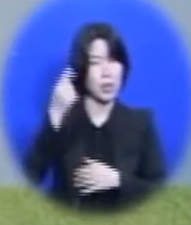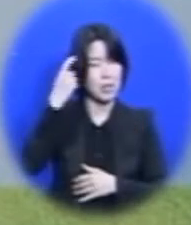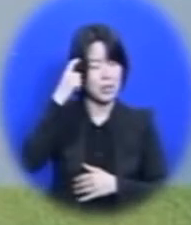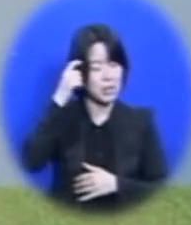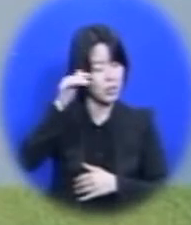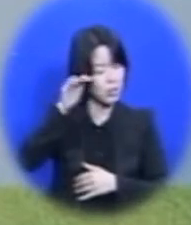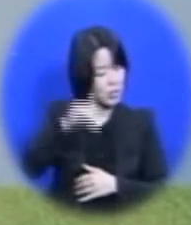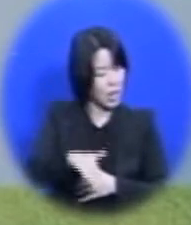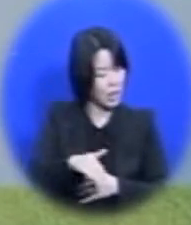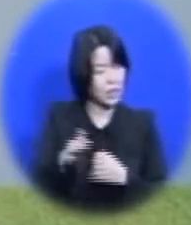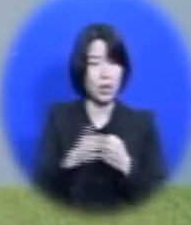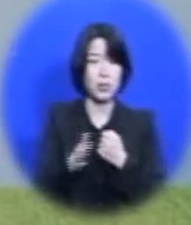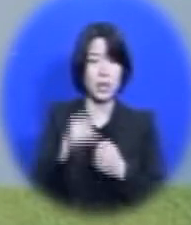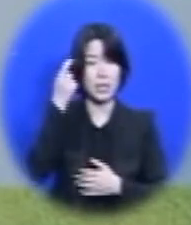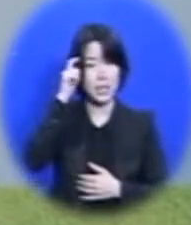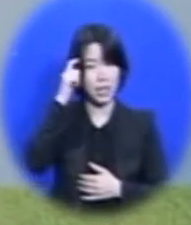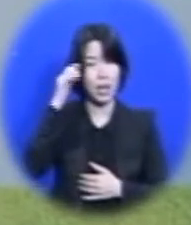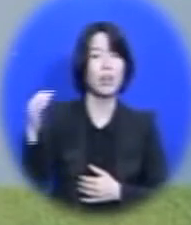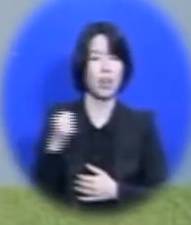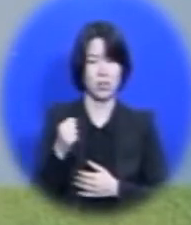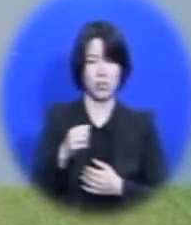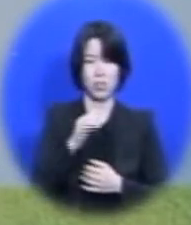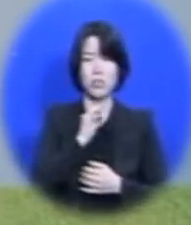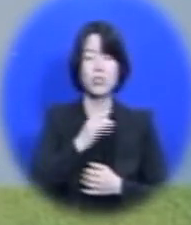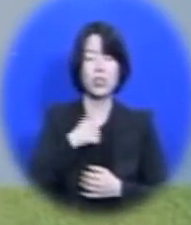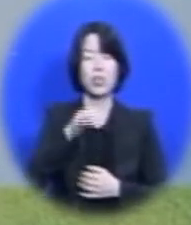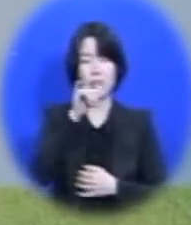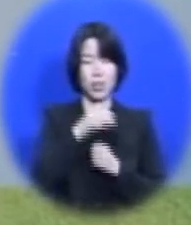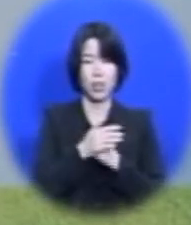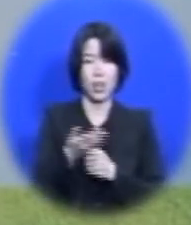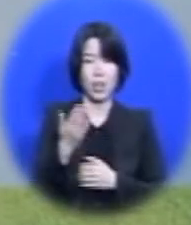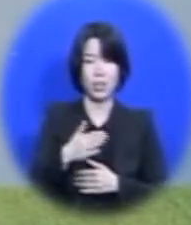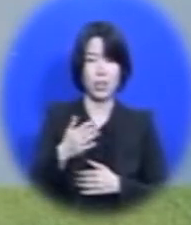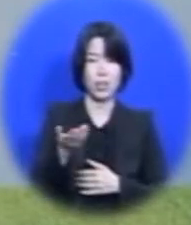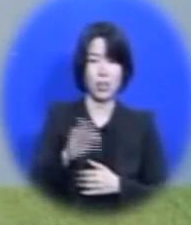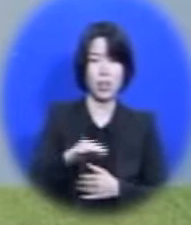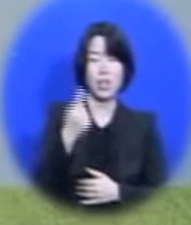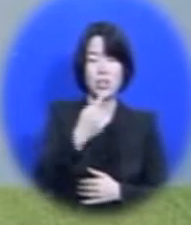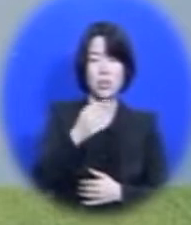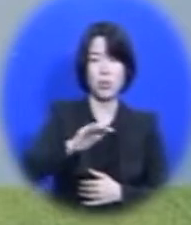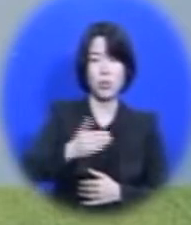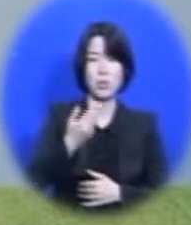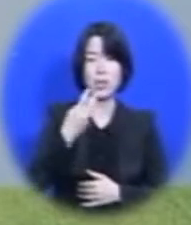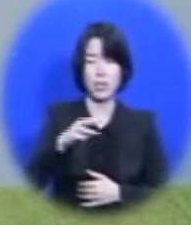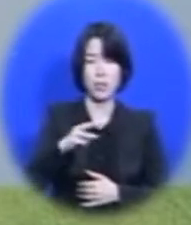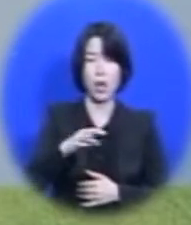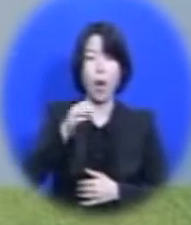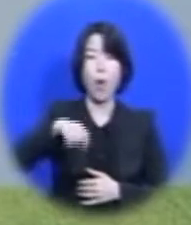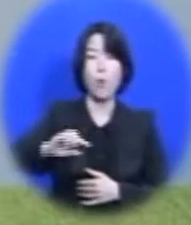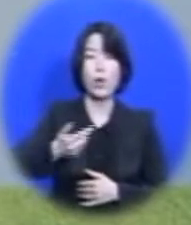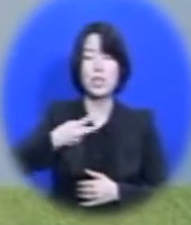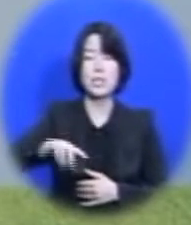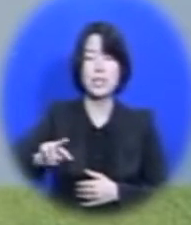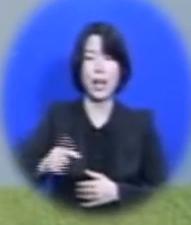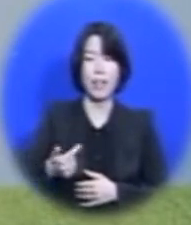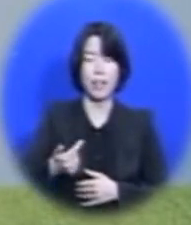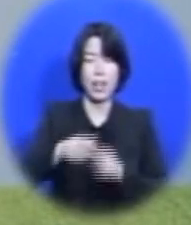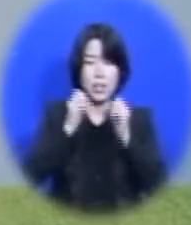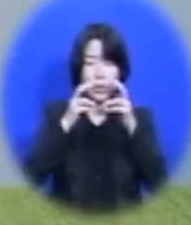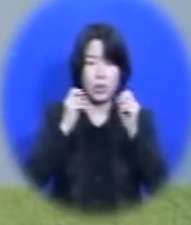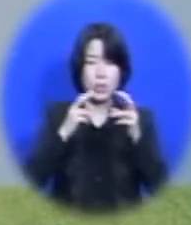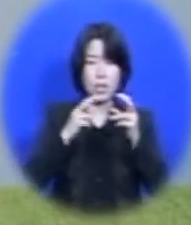건가 그런 생각도 했었습니다. 그런데 1903년에 원산에서 선교사님 수양회가 열리는데